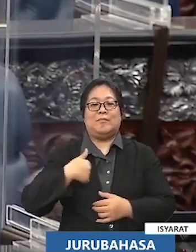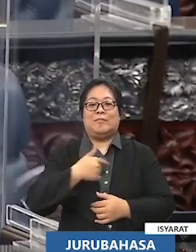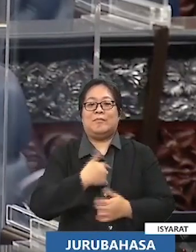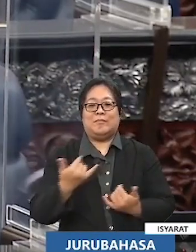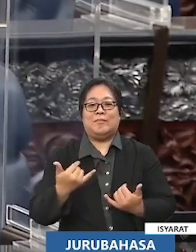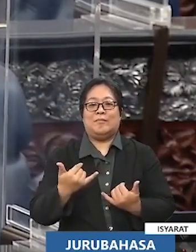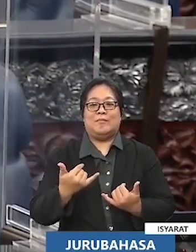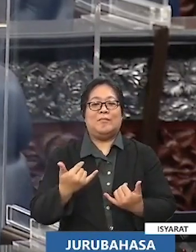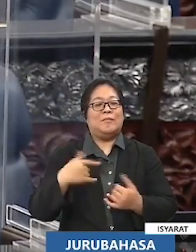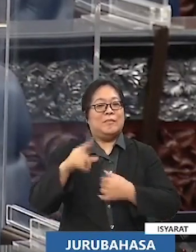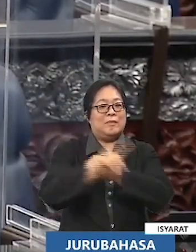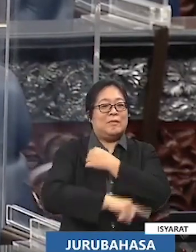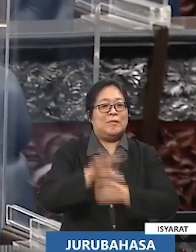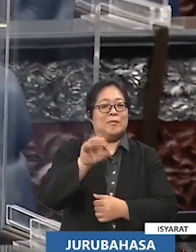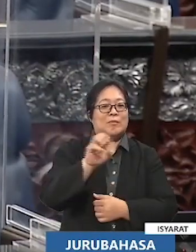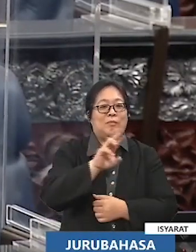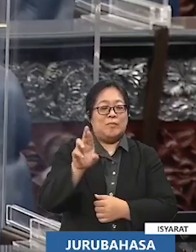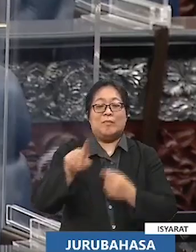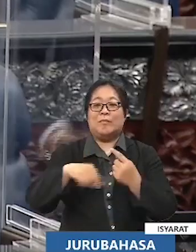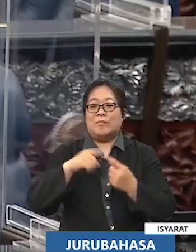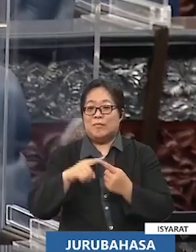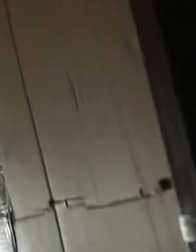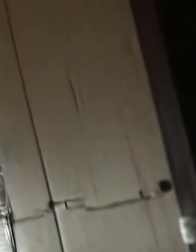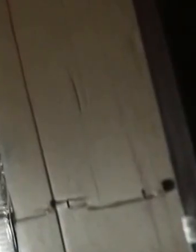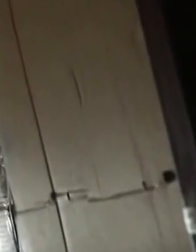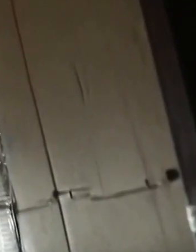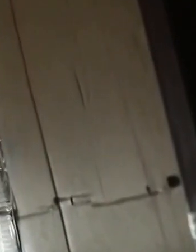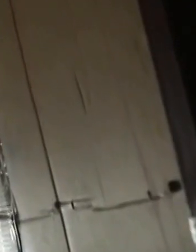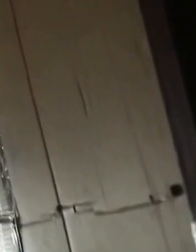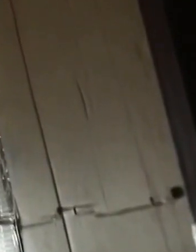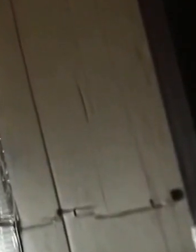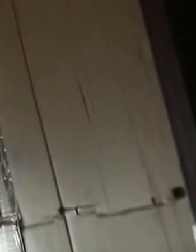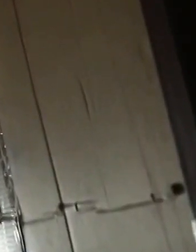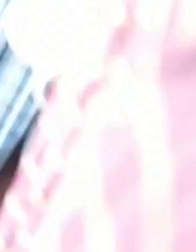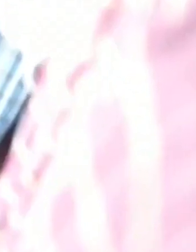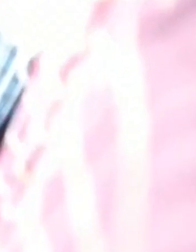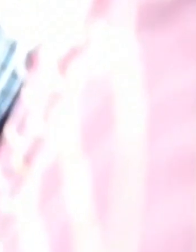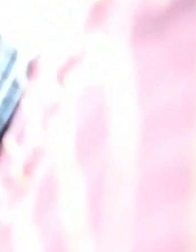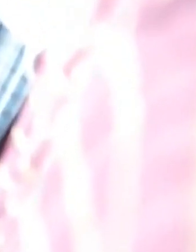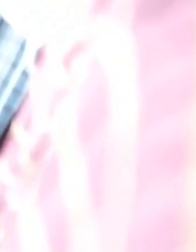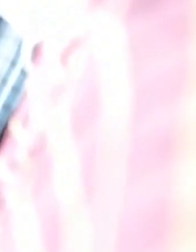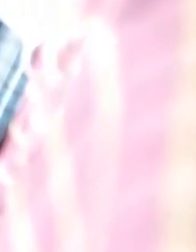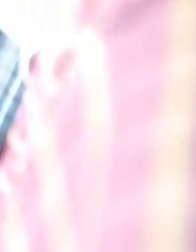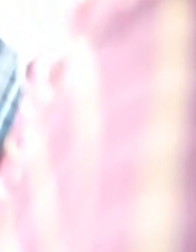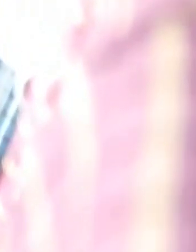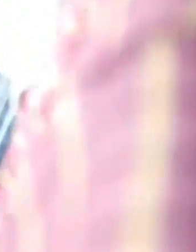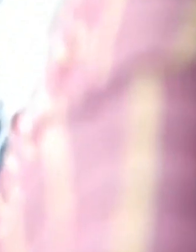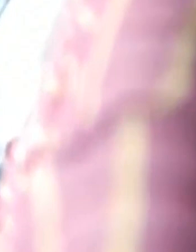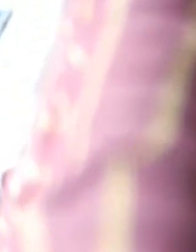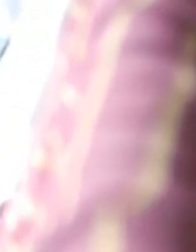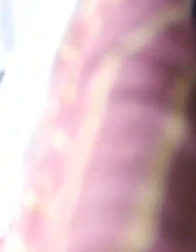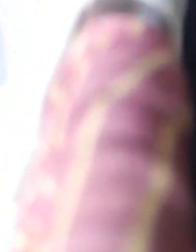tindakan desanya Rp50.000 apabila menemani syari'at tidak mematuhi dan Rp50.000 adalah untuk setiap